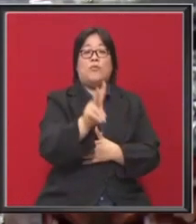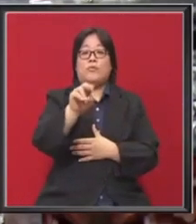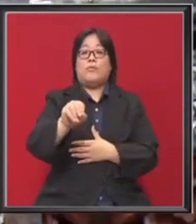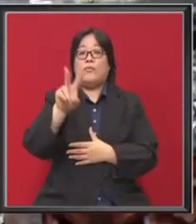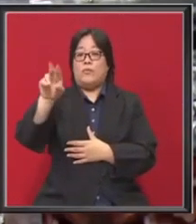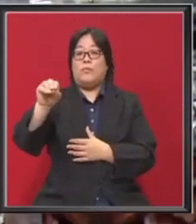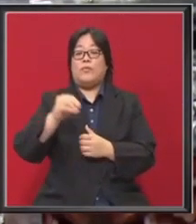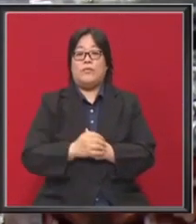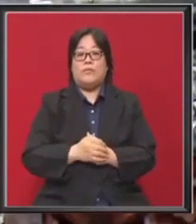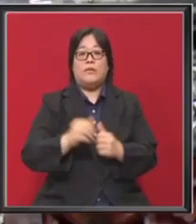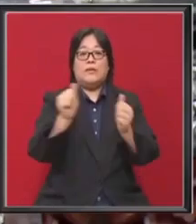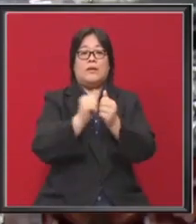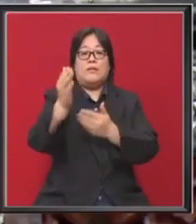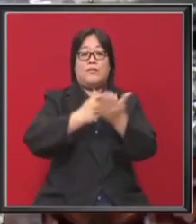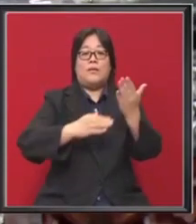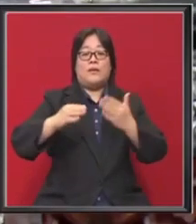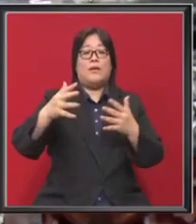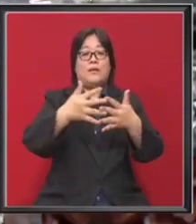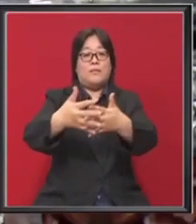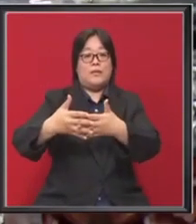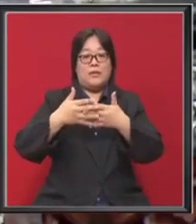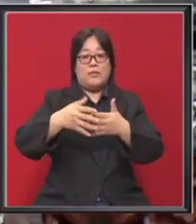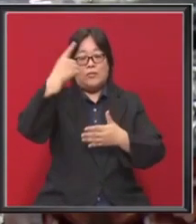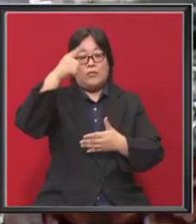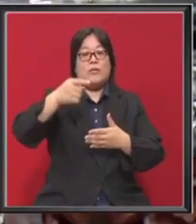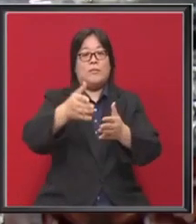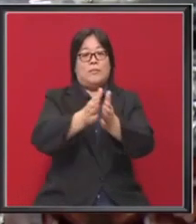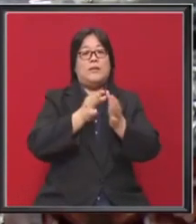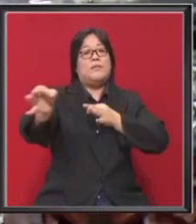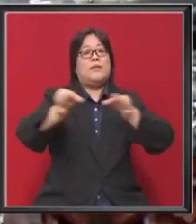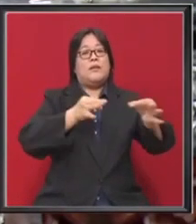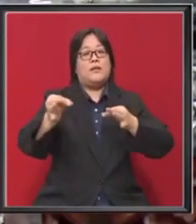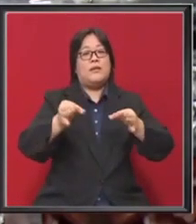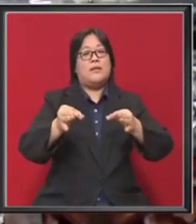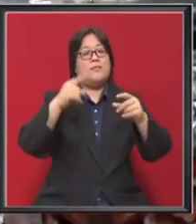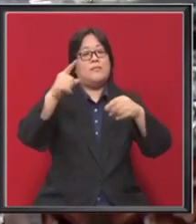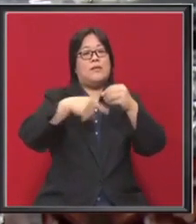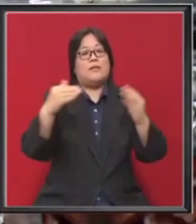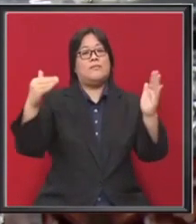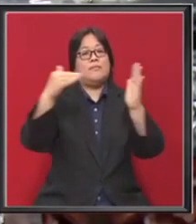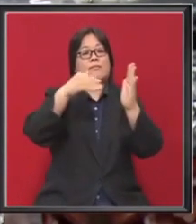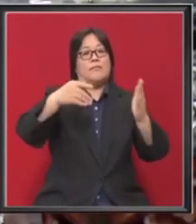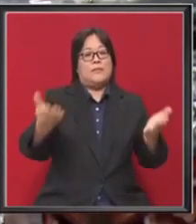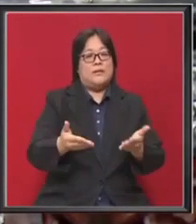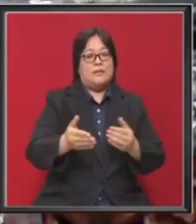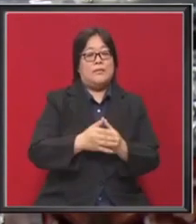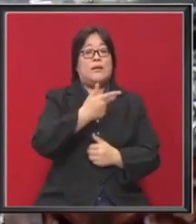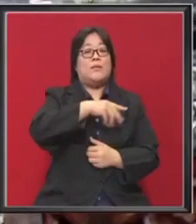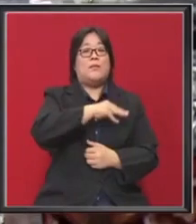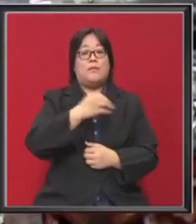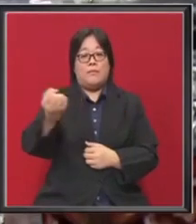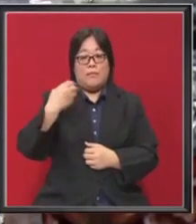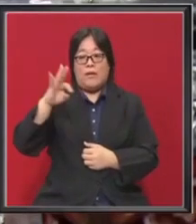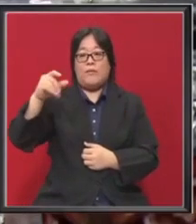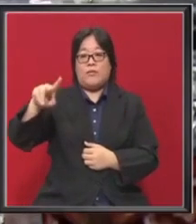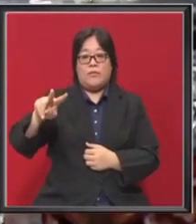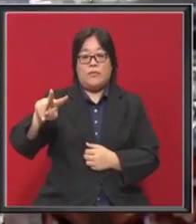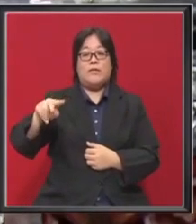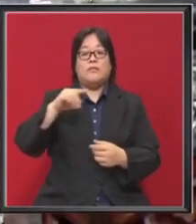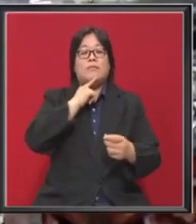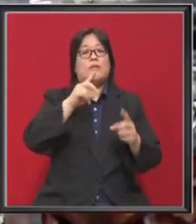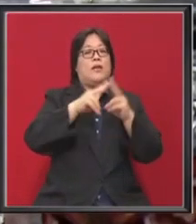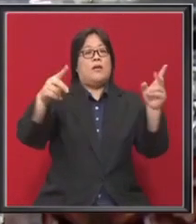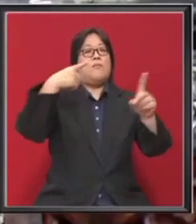2008 itu Sadiqah bagi mendapatkan penjelasan Berhubung sekarang ini Kementerian difahamkan tidak Slipi tidak